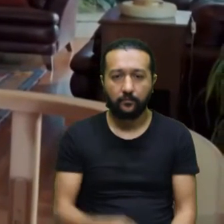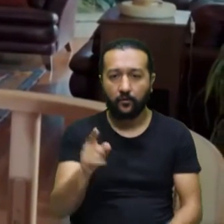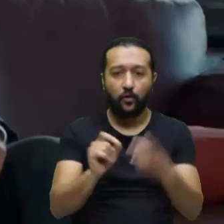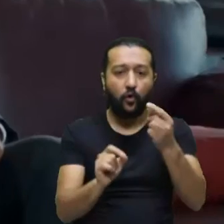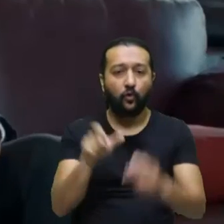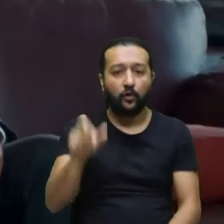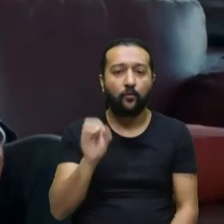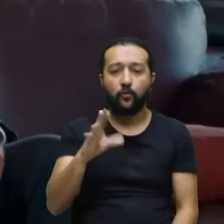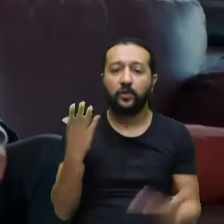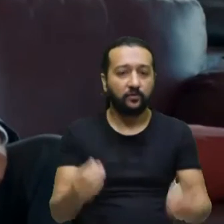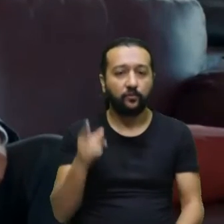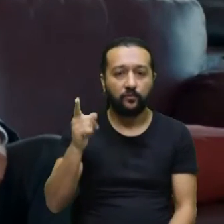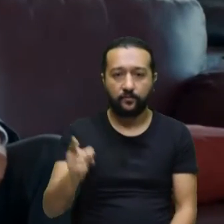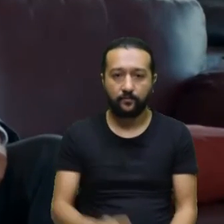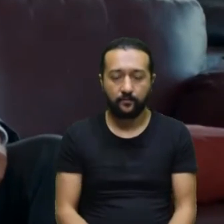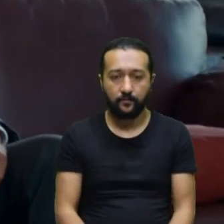Öktem Hoca nasıl oldu?